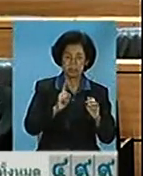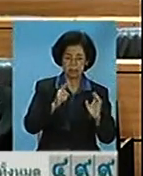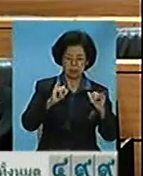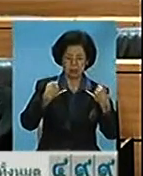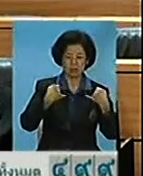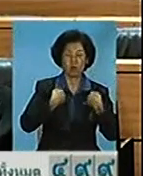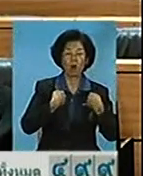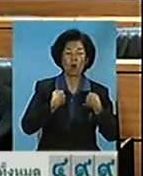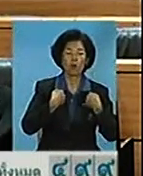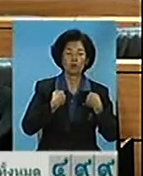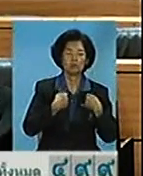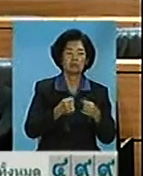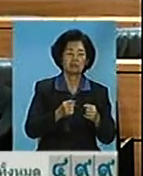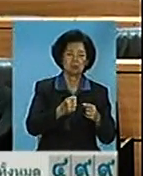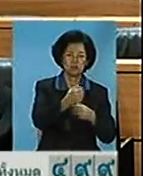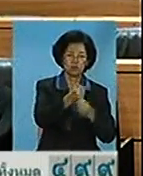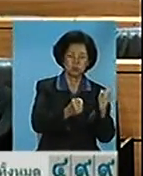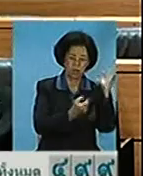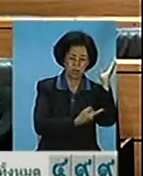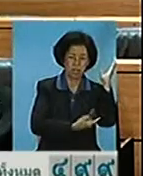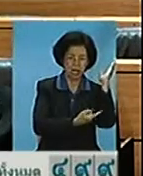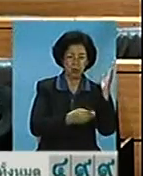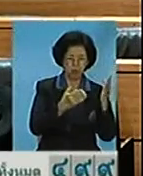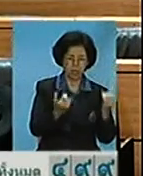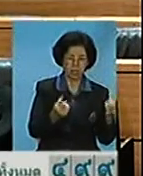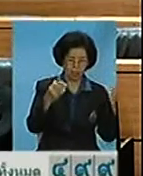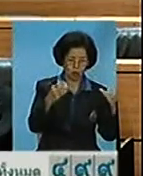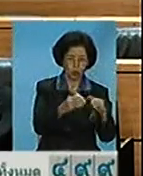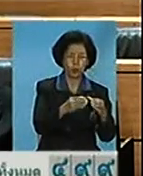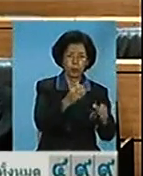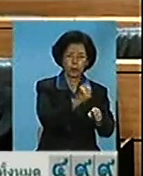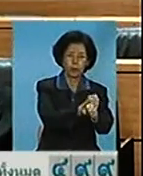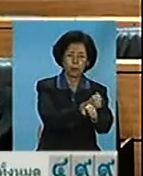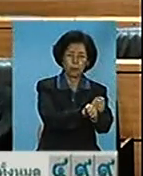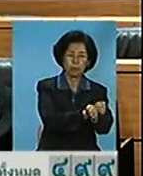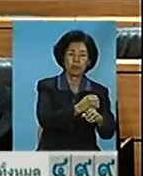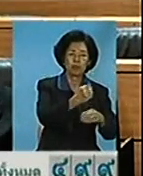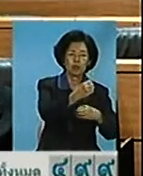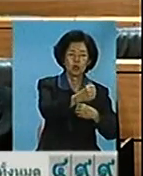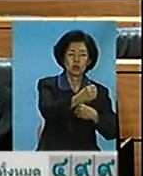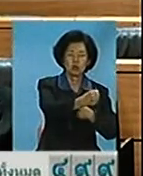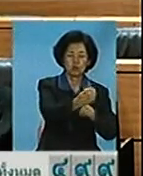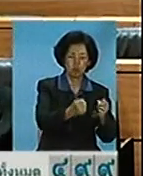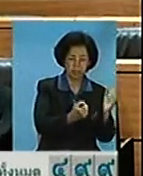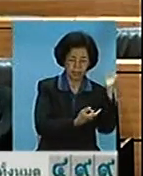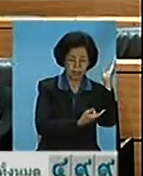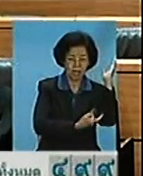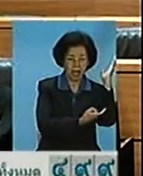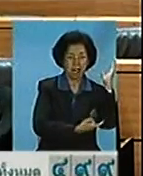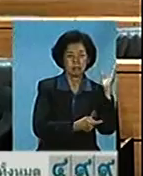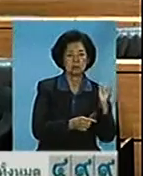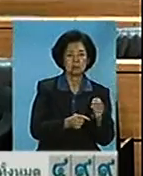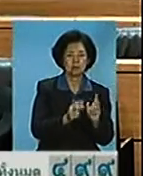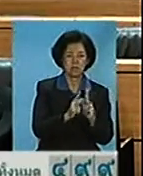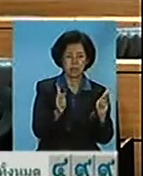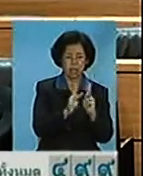างวันนี้เราบอกว่ายังมีกลุ่มหนึ่งก็คือแรงงานชาวสวนยางแค่นั้นแหละครับแล้วกรรมธิการก็รู้